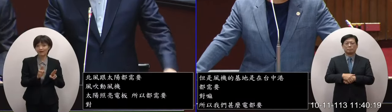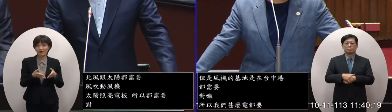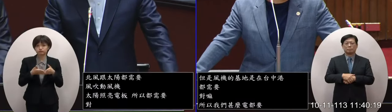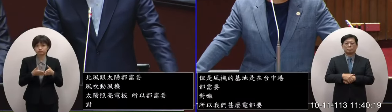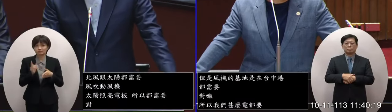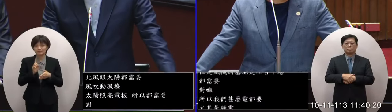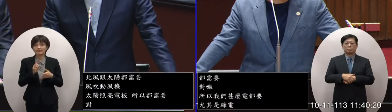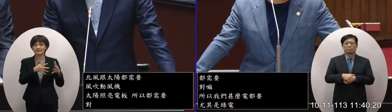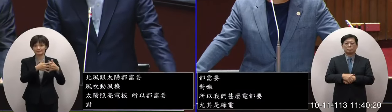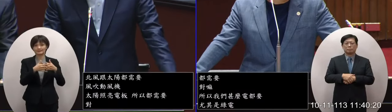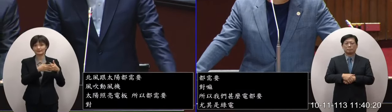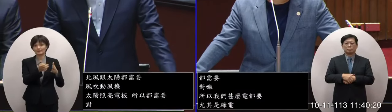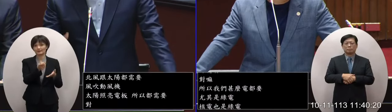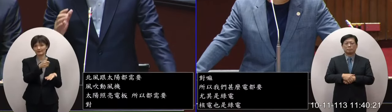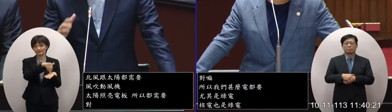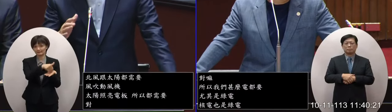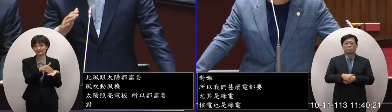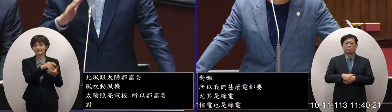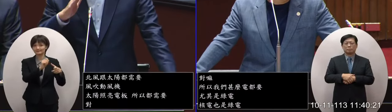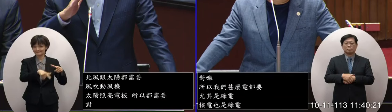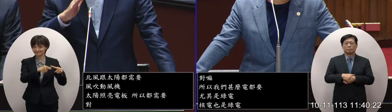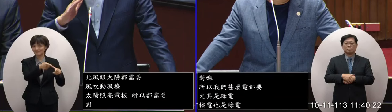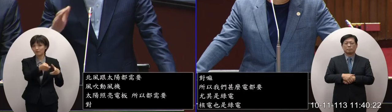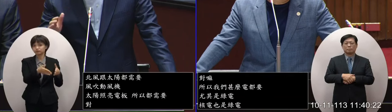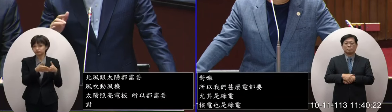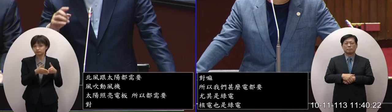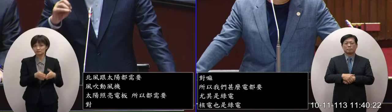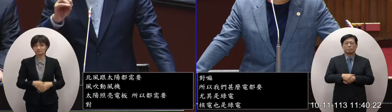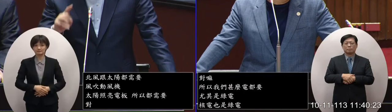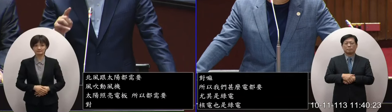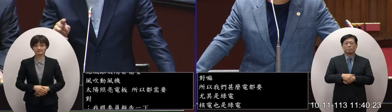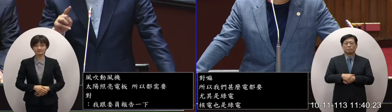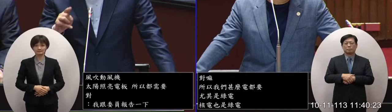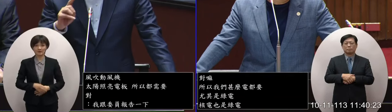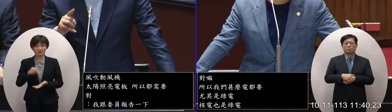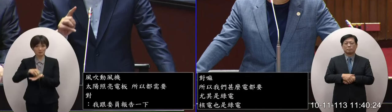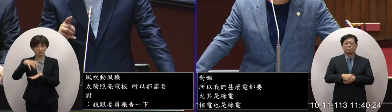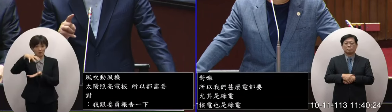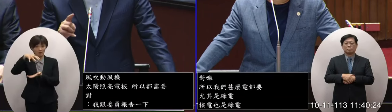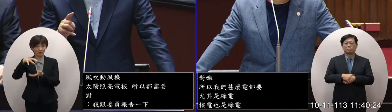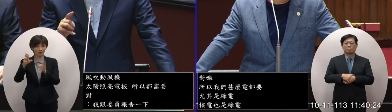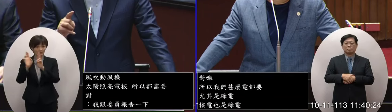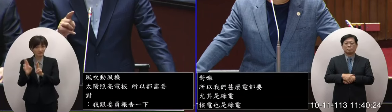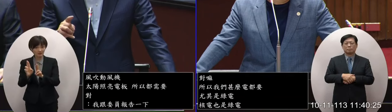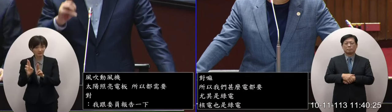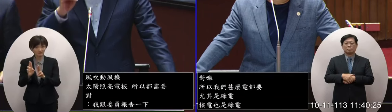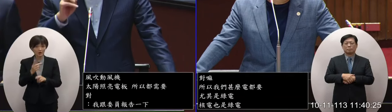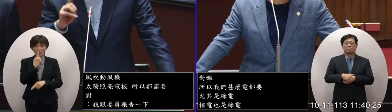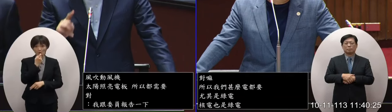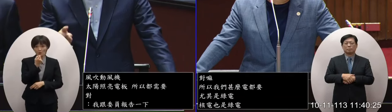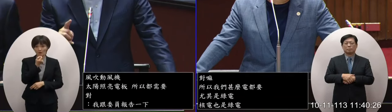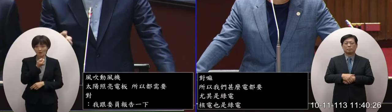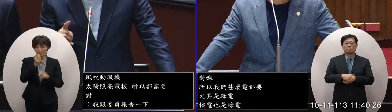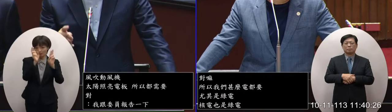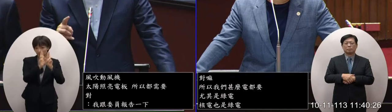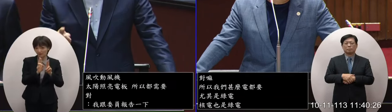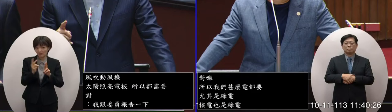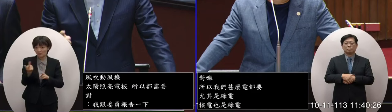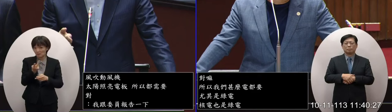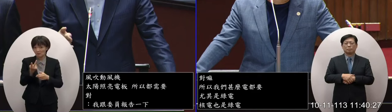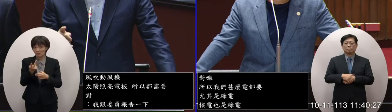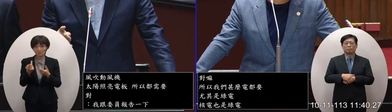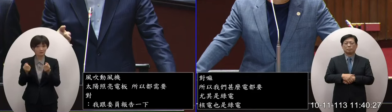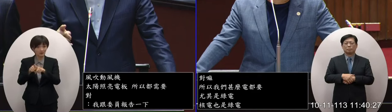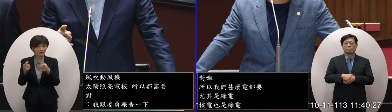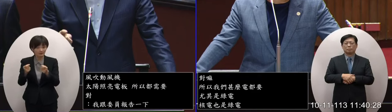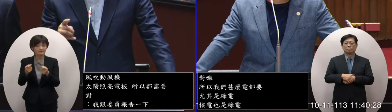的这个 Microsoft，嗯，Microsoft 他不同意这个核电是绿电，他只认为它是一个干净的